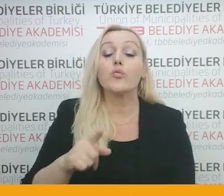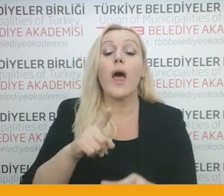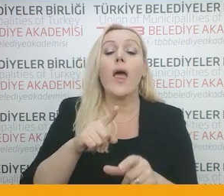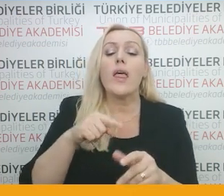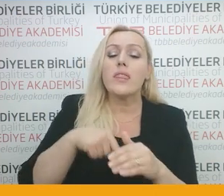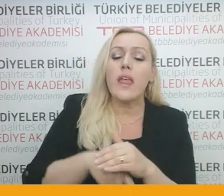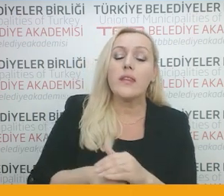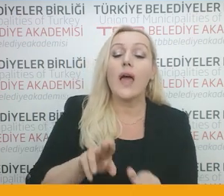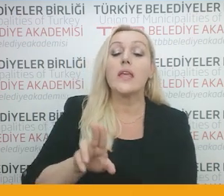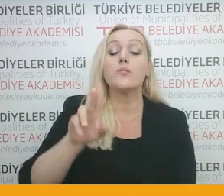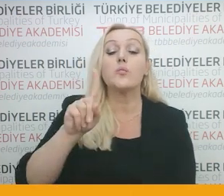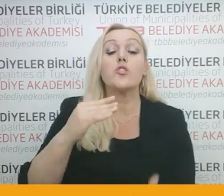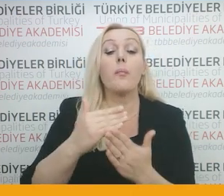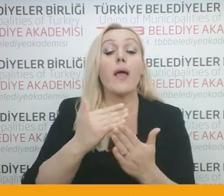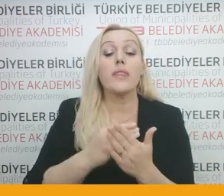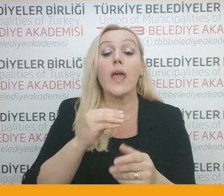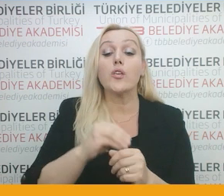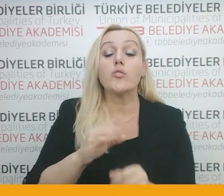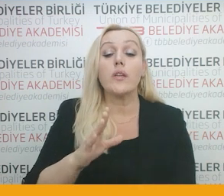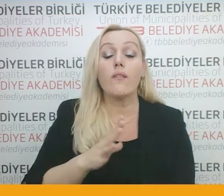detaylarını 71. maddede görebiliriz.